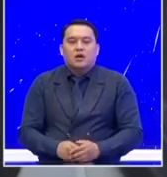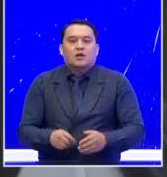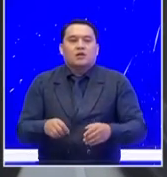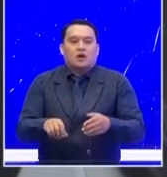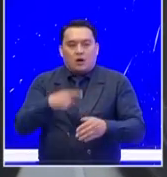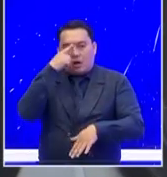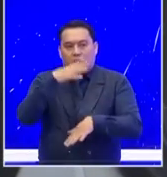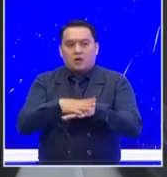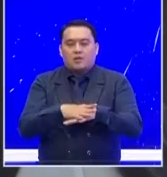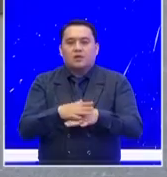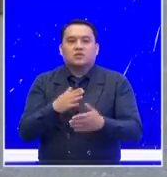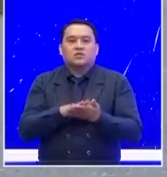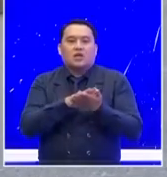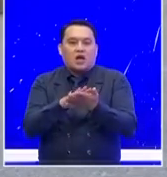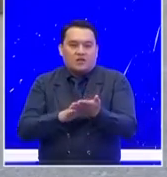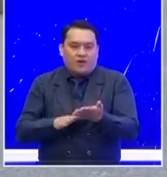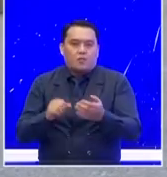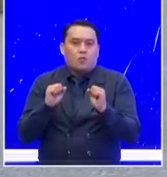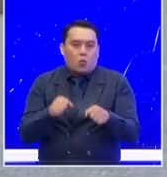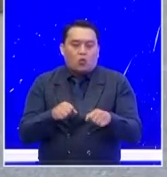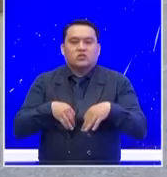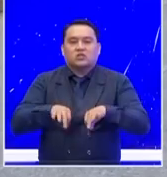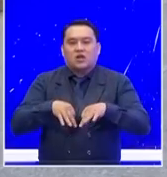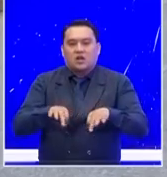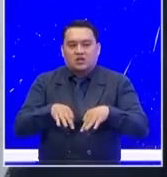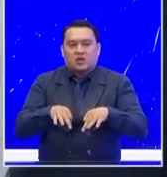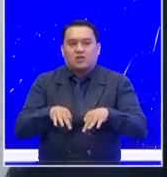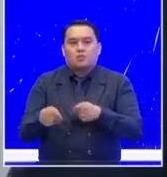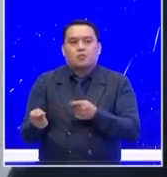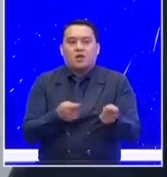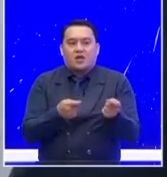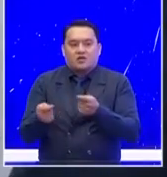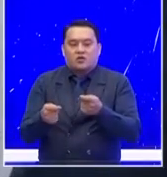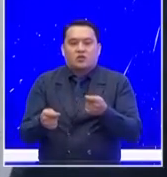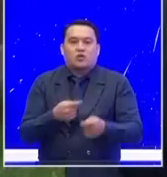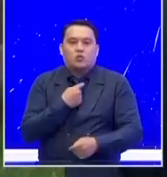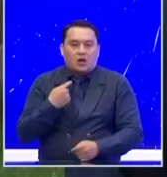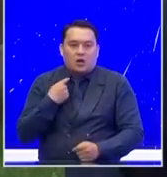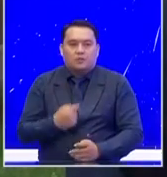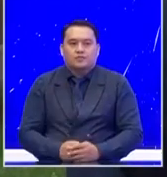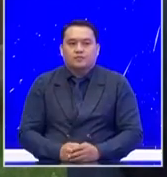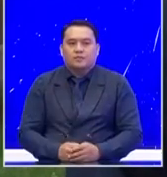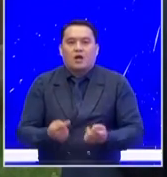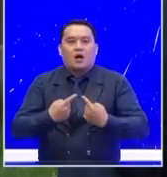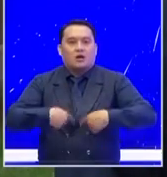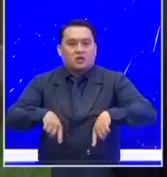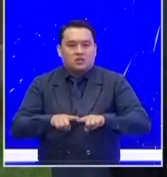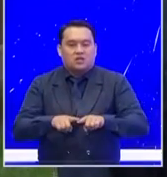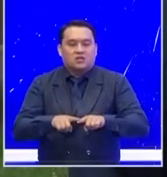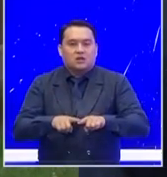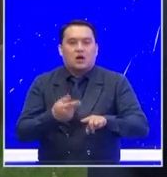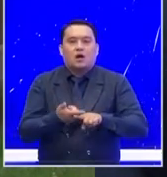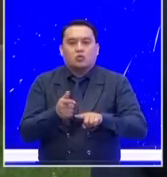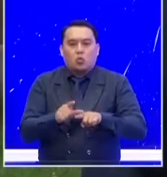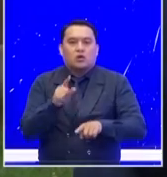пресс-секретаря акима города, заявки можно подать через отдел транспорта и пассажирских перевозок областного центра. Организации,